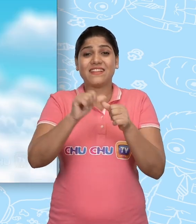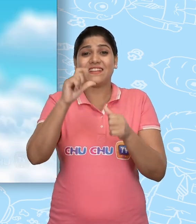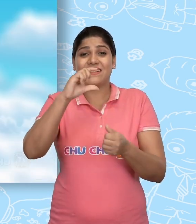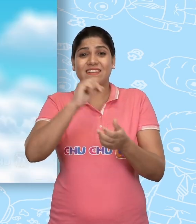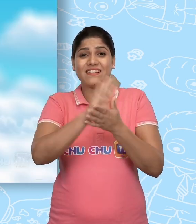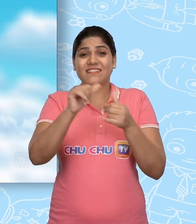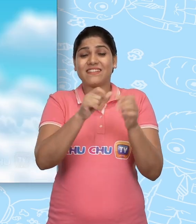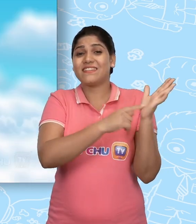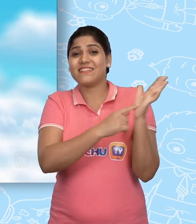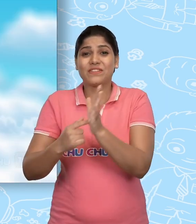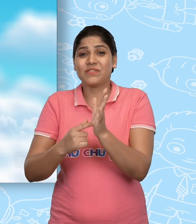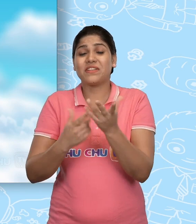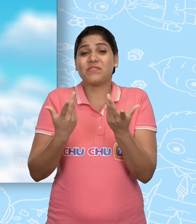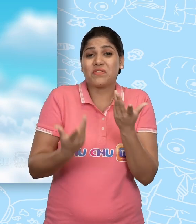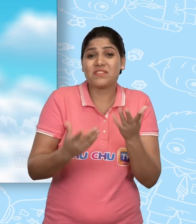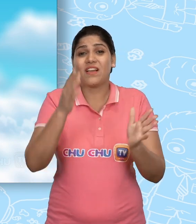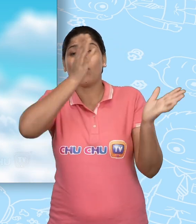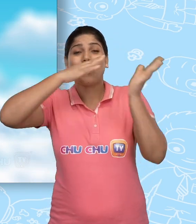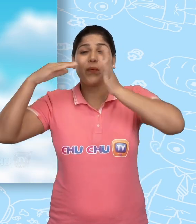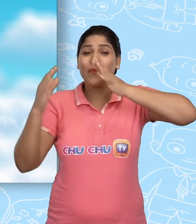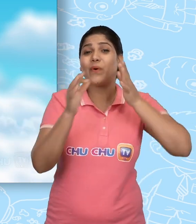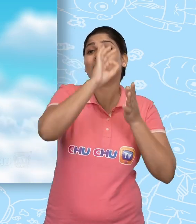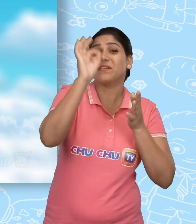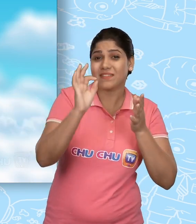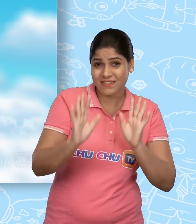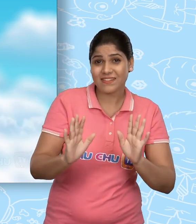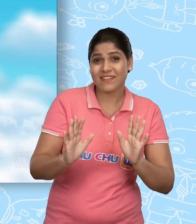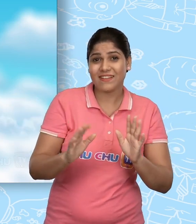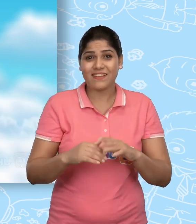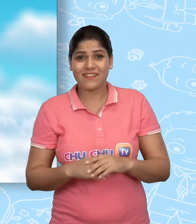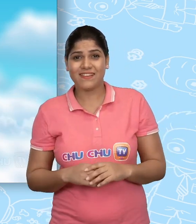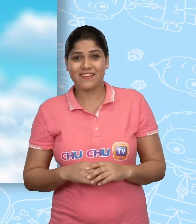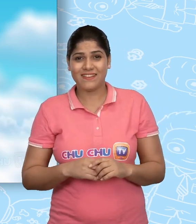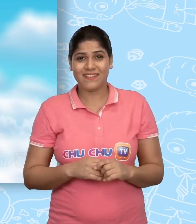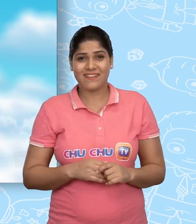भी दिखाया कि किस तरह वो हवा में अक्षर लिख सकता है।